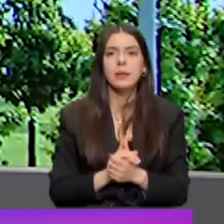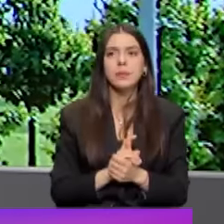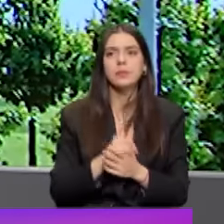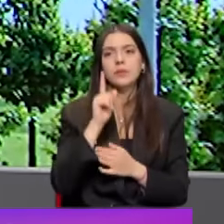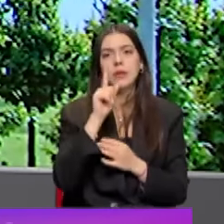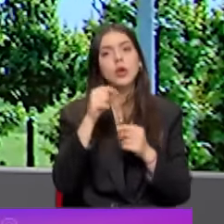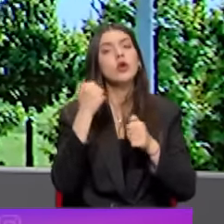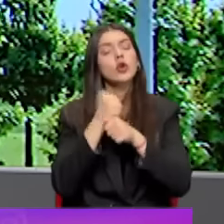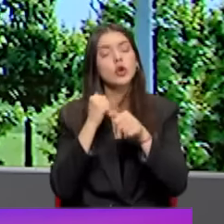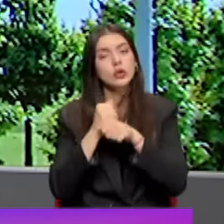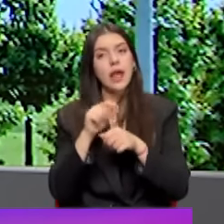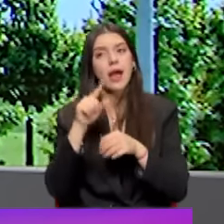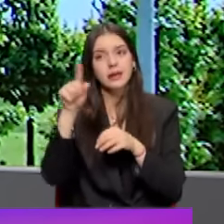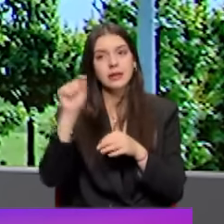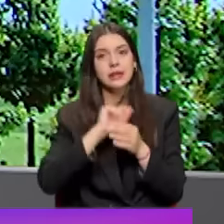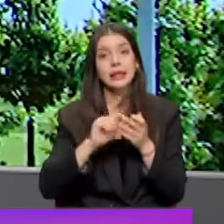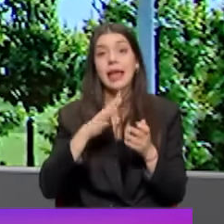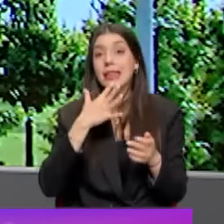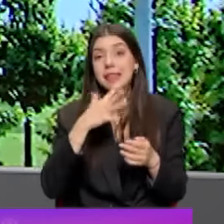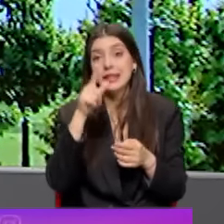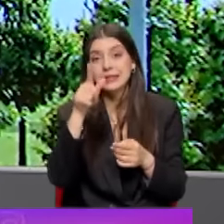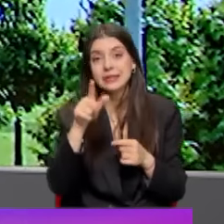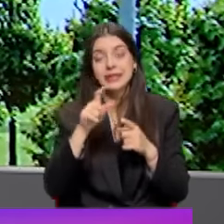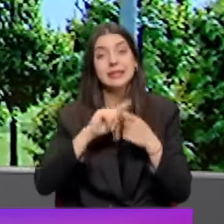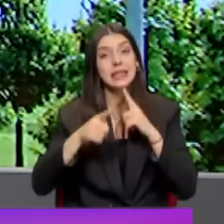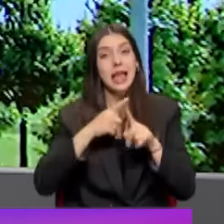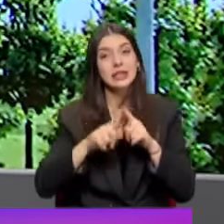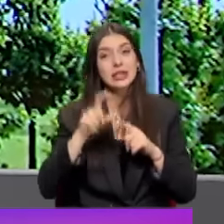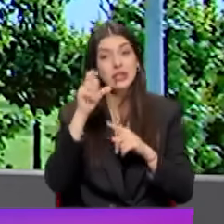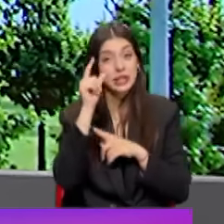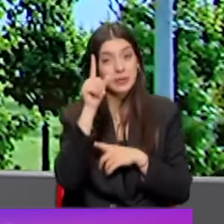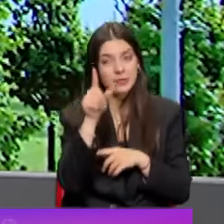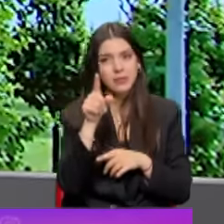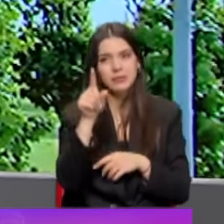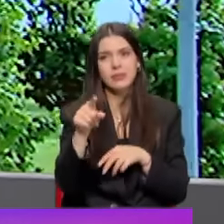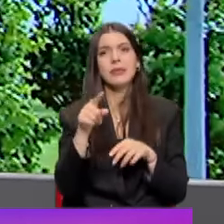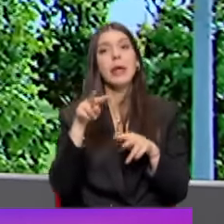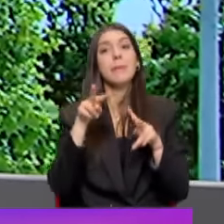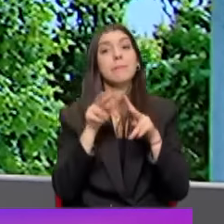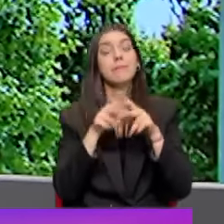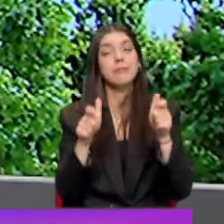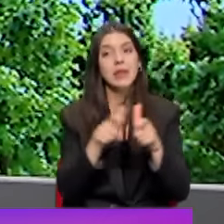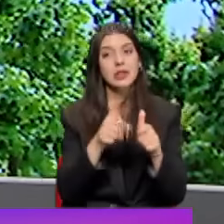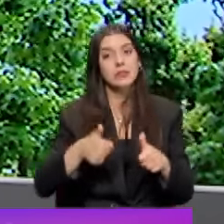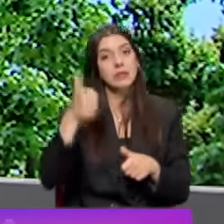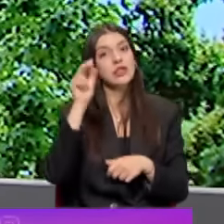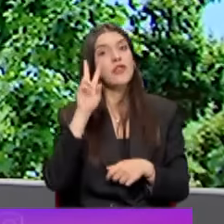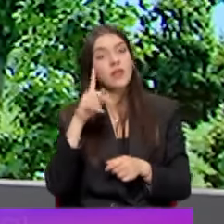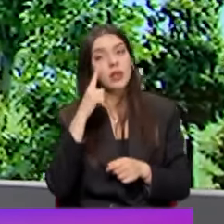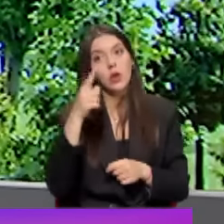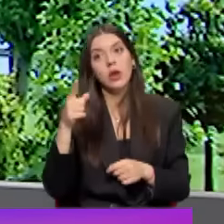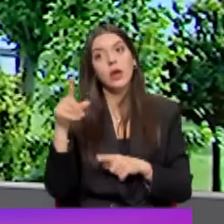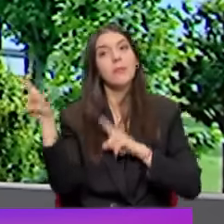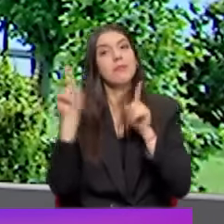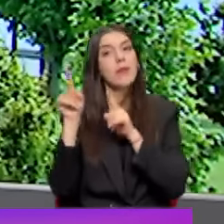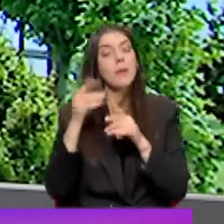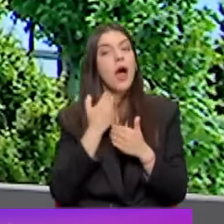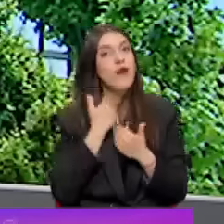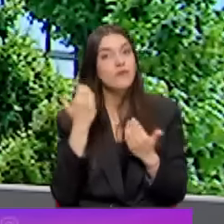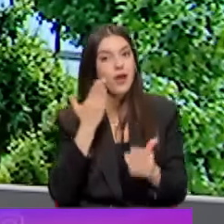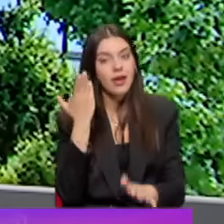Karaca Eee Denizlili siyasetçi şu anda meclis başkan vekili aslen bir hukukçu çocukların özellikle